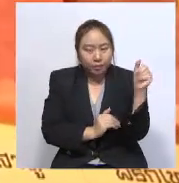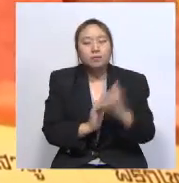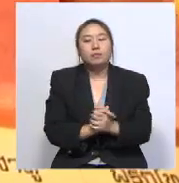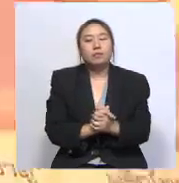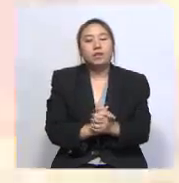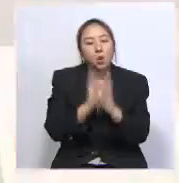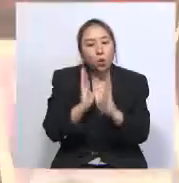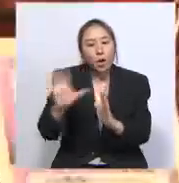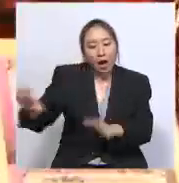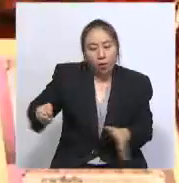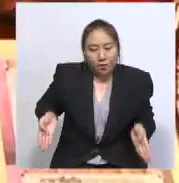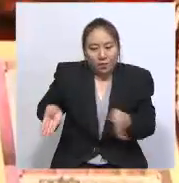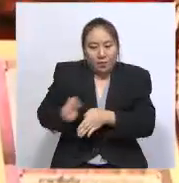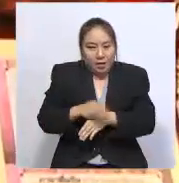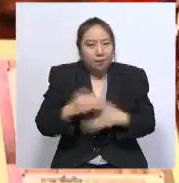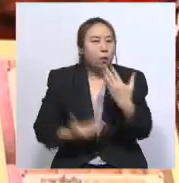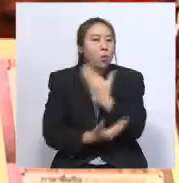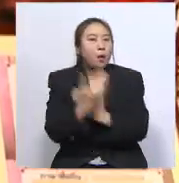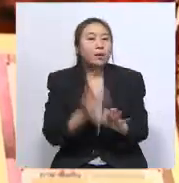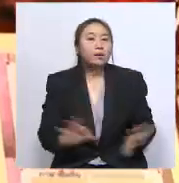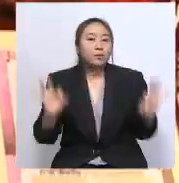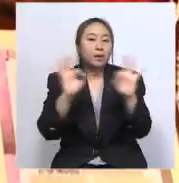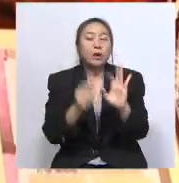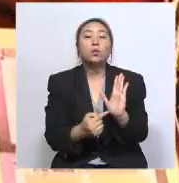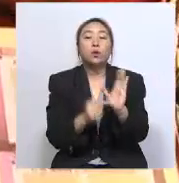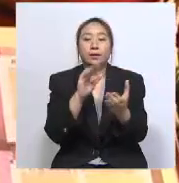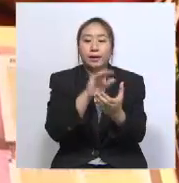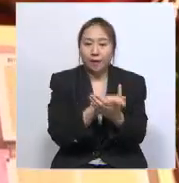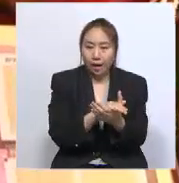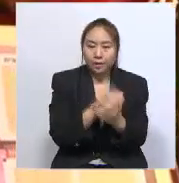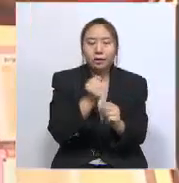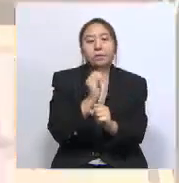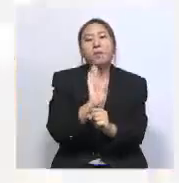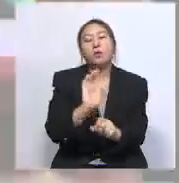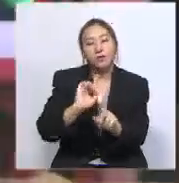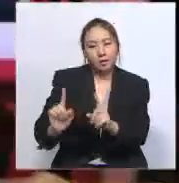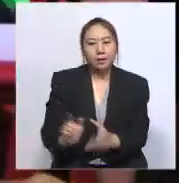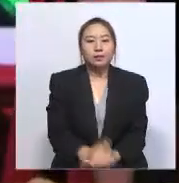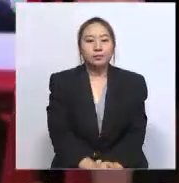าใช้เฉพาะในโอกาสสำคัญอย่างเช่นงานแต่งงานงานบุญต่างๆเท่านั้น